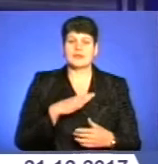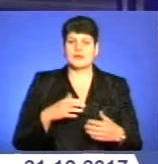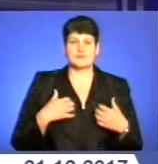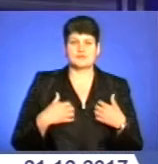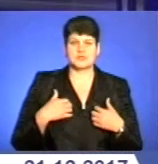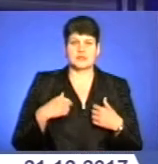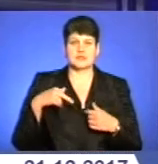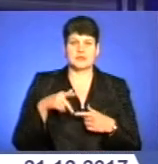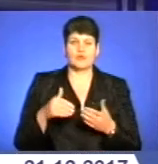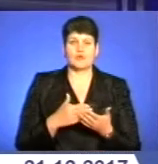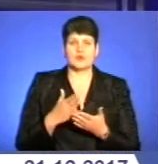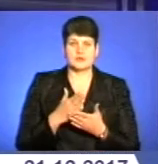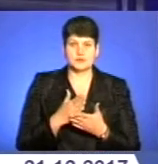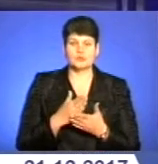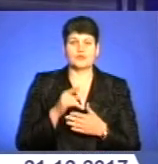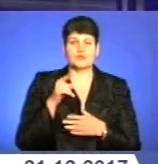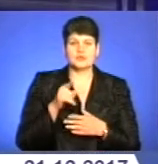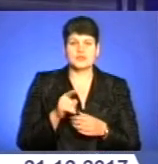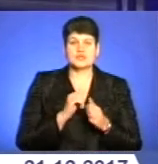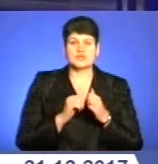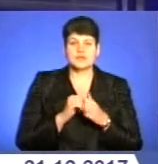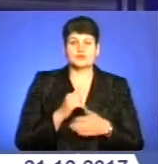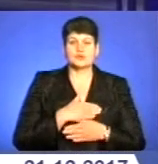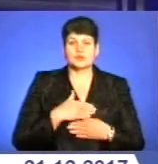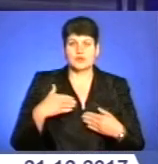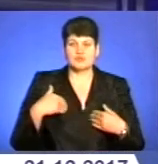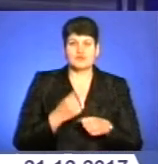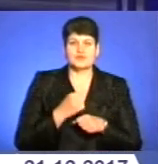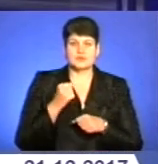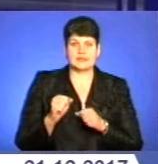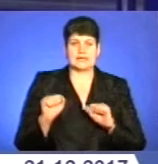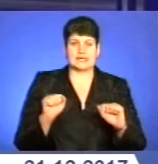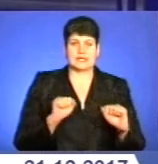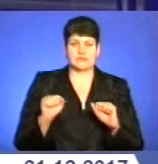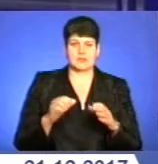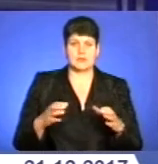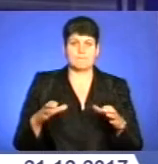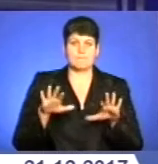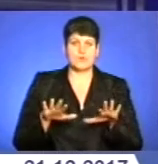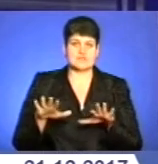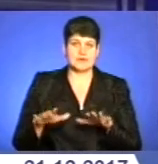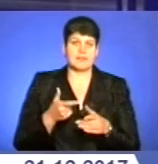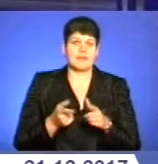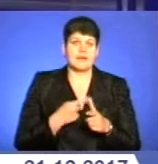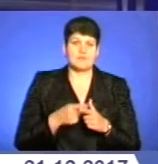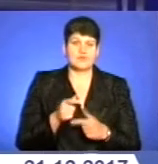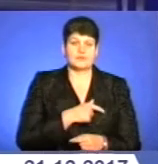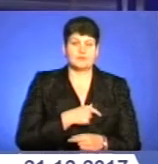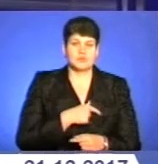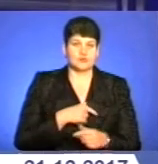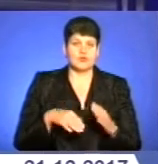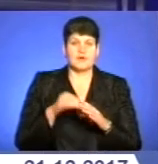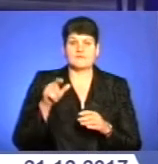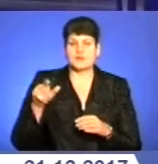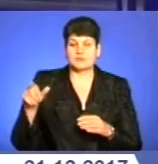поспішають йти в політику. Очільники партій часто не бажають висувати їх на керівні посади чи у депутати. А виборці здебільшого